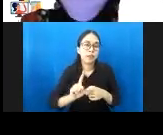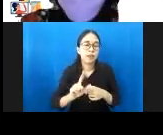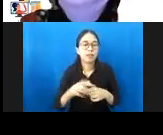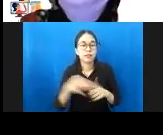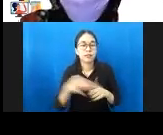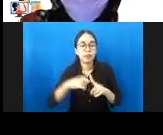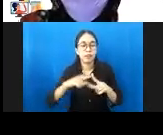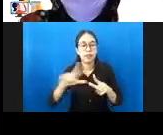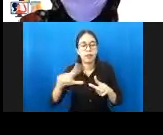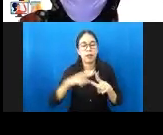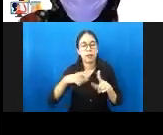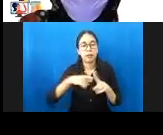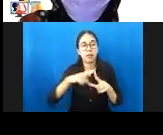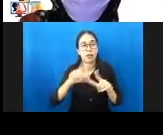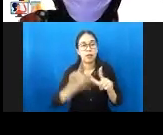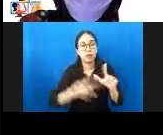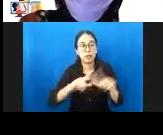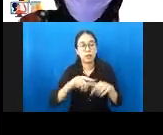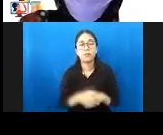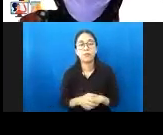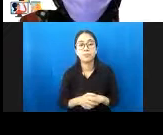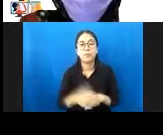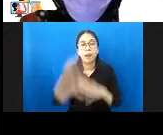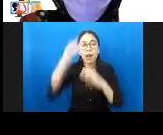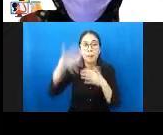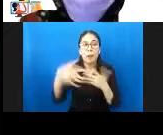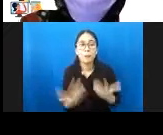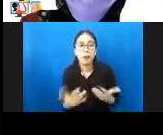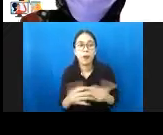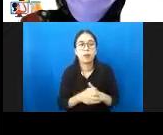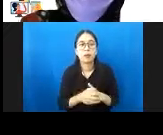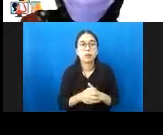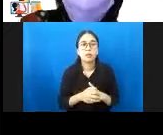Harapan dari penerapan